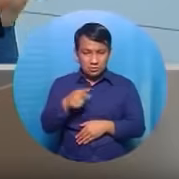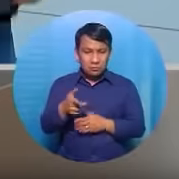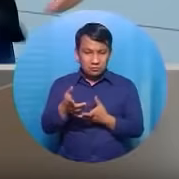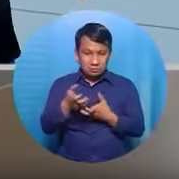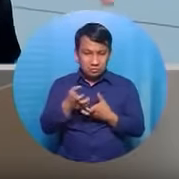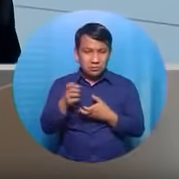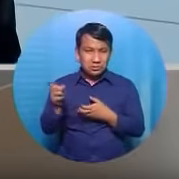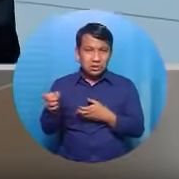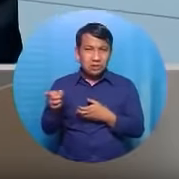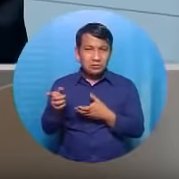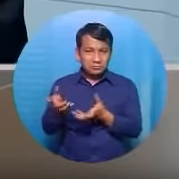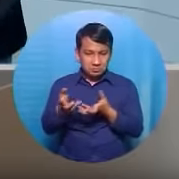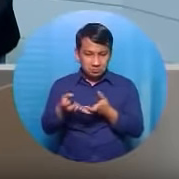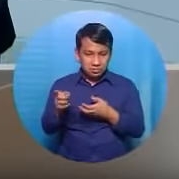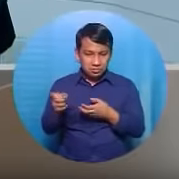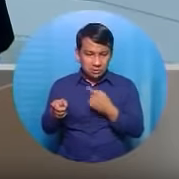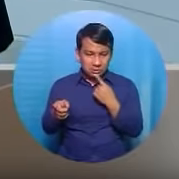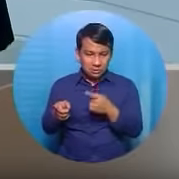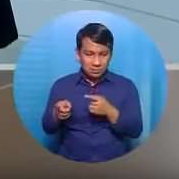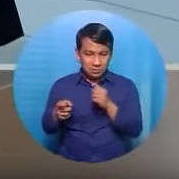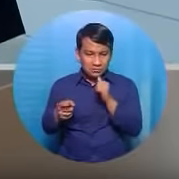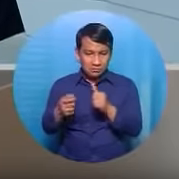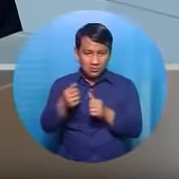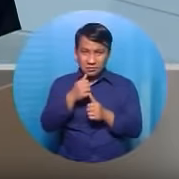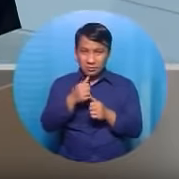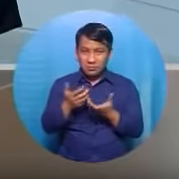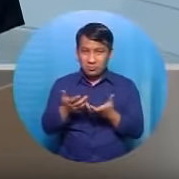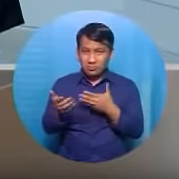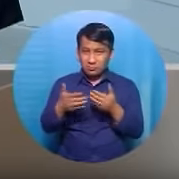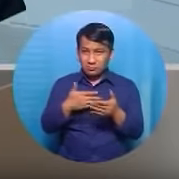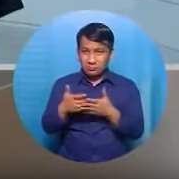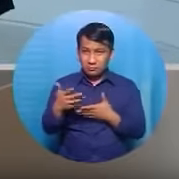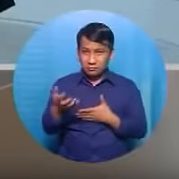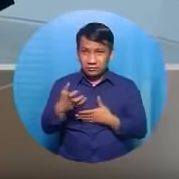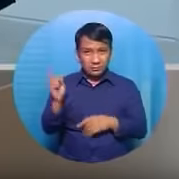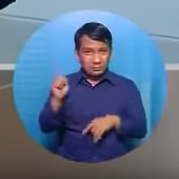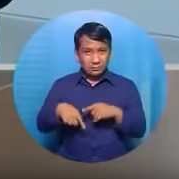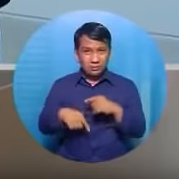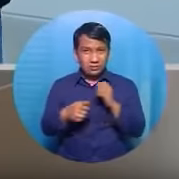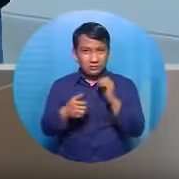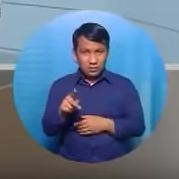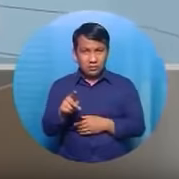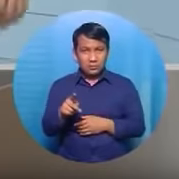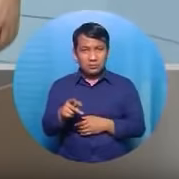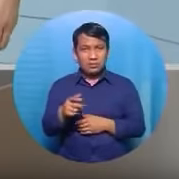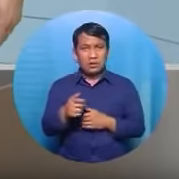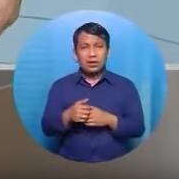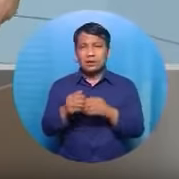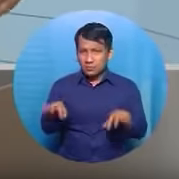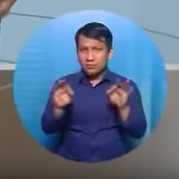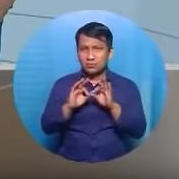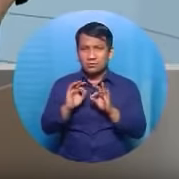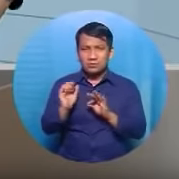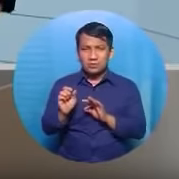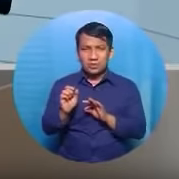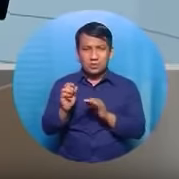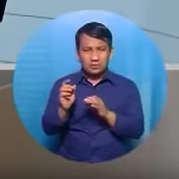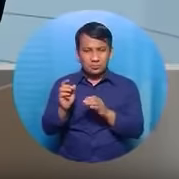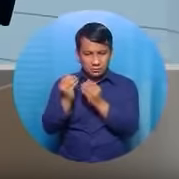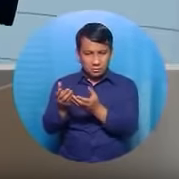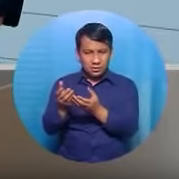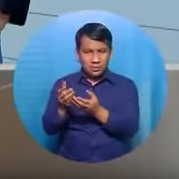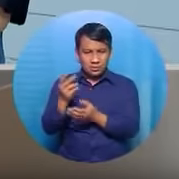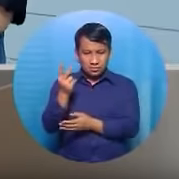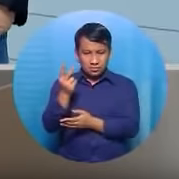sabihin, si Mrs. mismo ayaw na makipagbalikan sa'yo kasi kung gusto niya makipagbalikan sa'yo, hindi kanya ipakukulong. Gets? Kaya nga, therefore, bigyan ko kayo